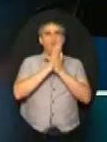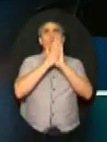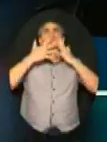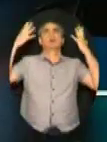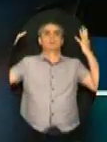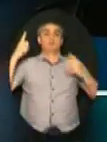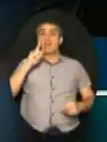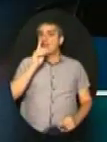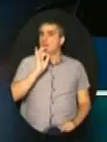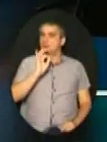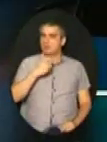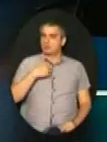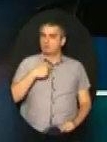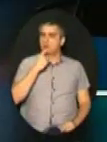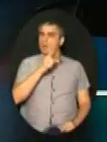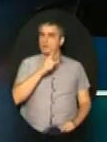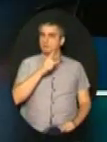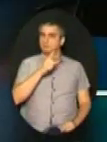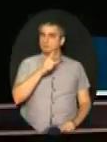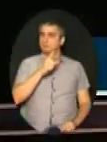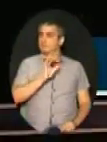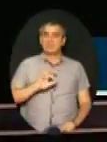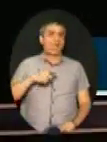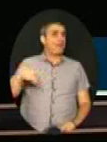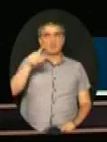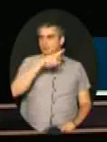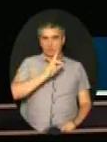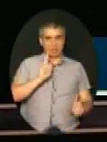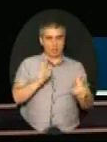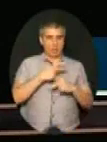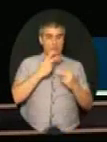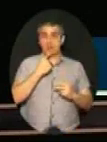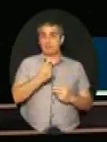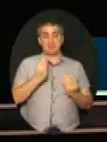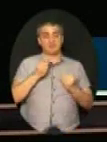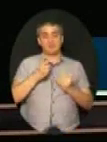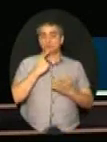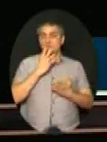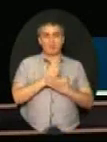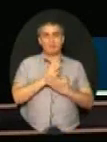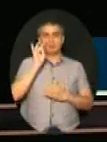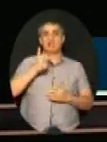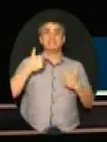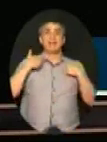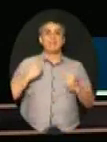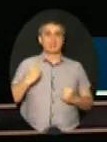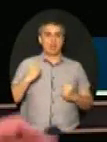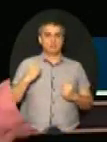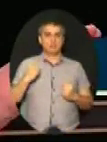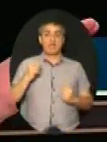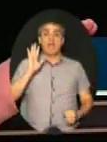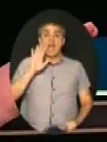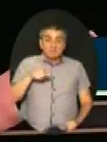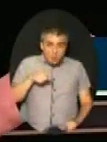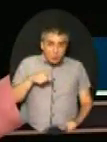אותם. משפט יחד אחרון. יחד עם זה אני רוצה לומר לך, ירון. כן. אף אחד לא יכול לומר את הדברים שנאמרו נגד שר הביטחון,